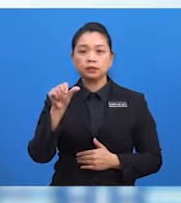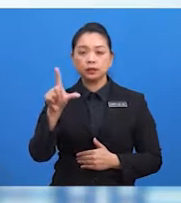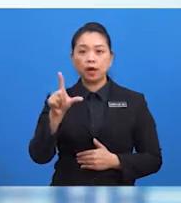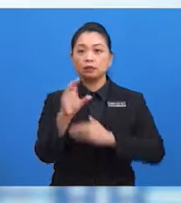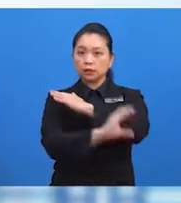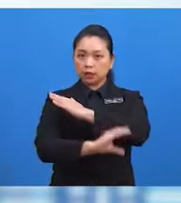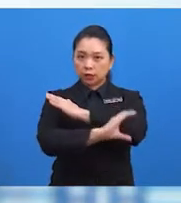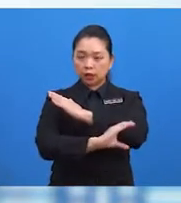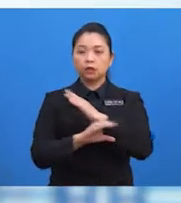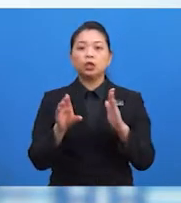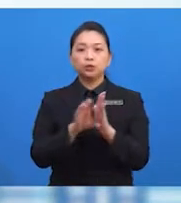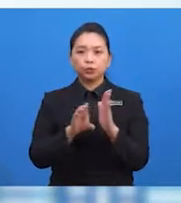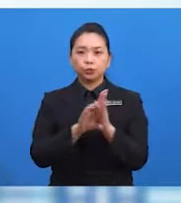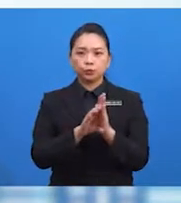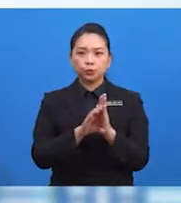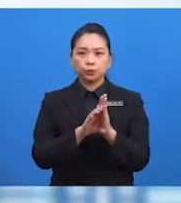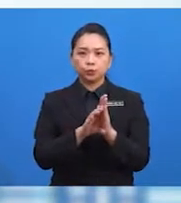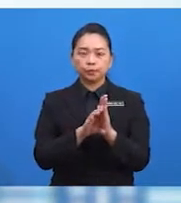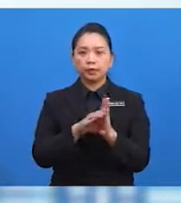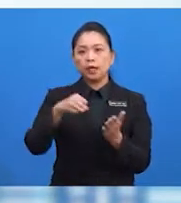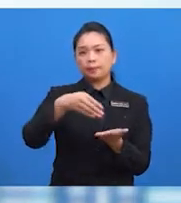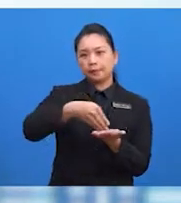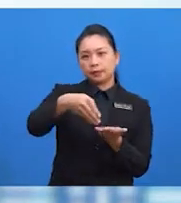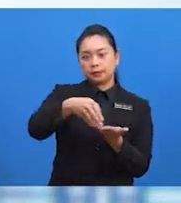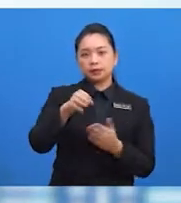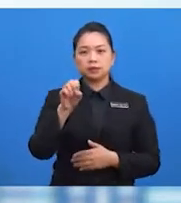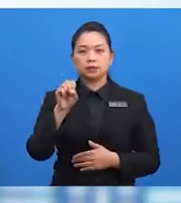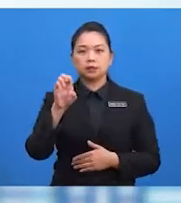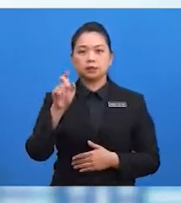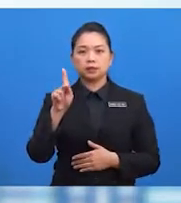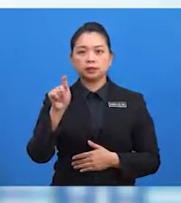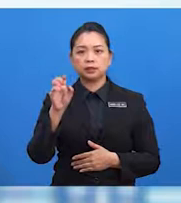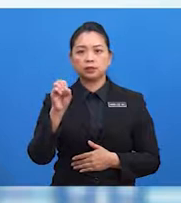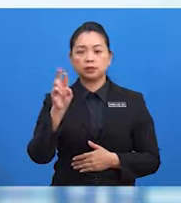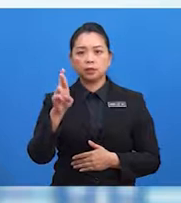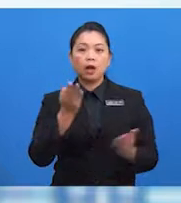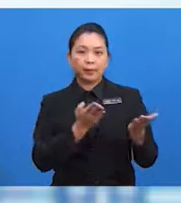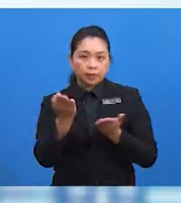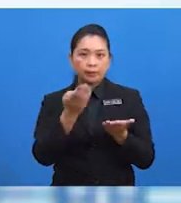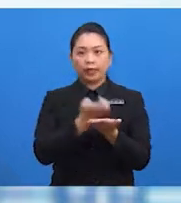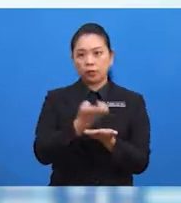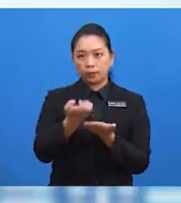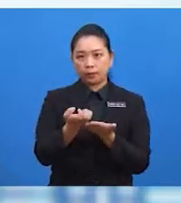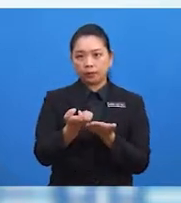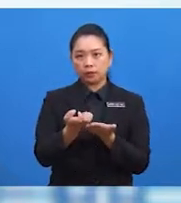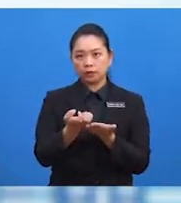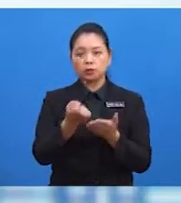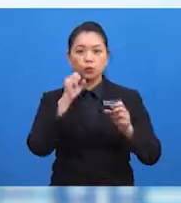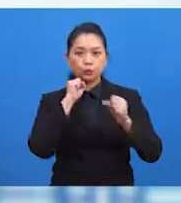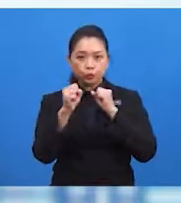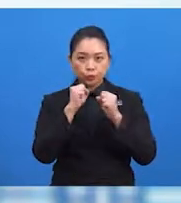Contoh-contoh perbelanjaan pembangunan ialah perbelanjaan sektor, perkhidmatan ekonomi, perkhidmatan